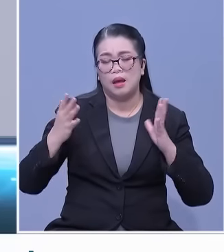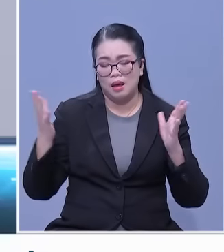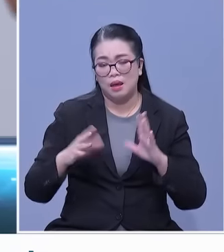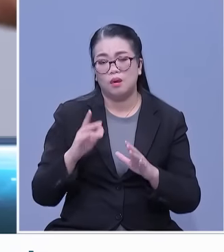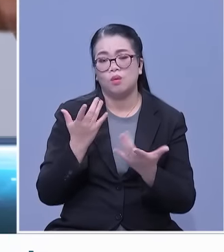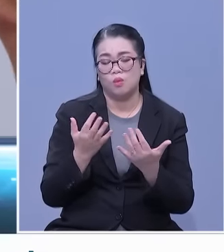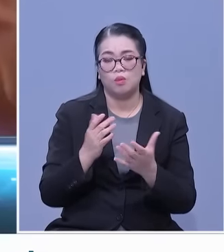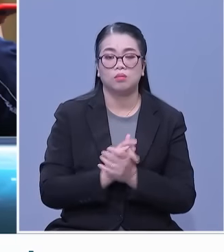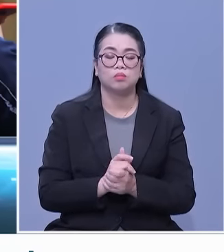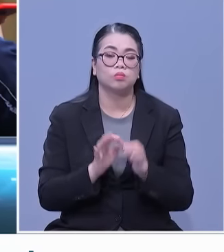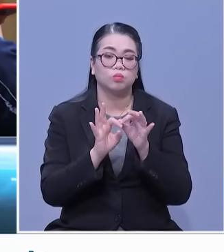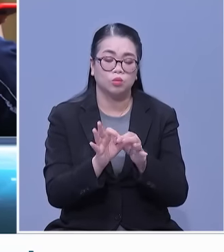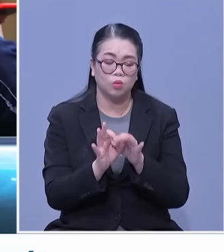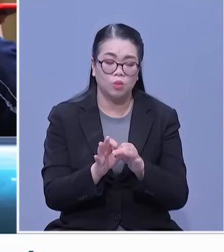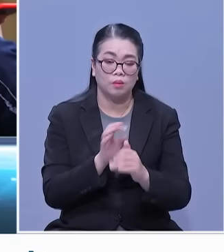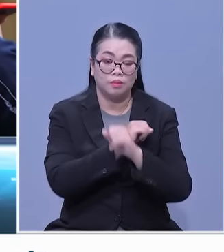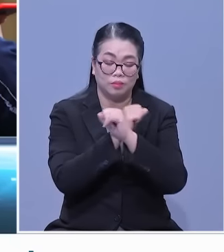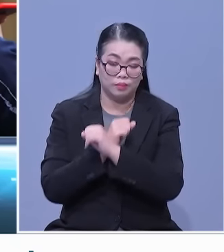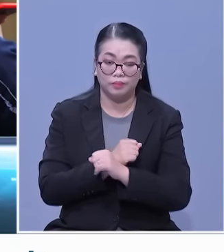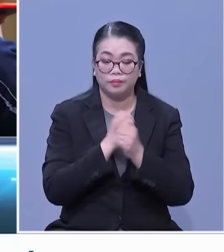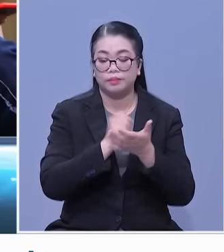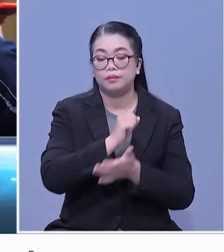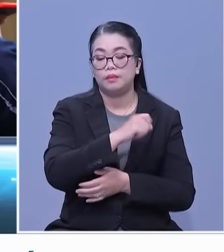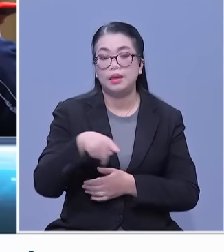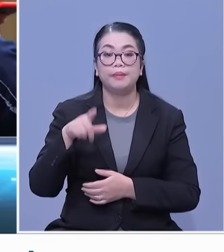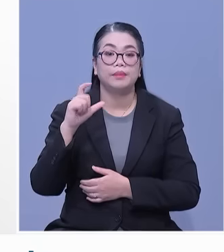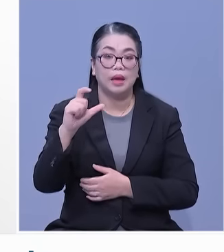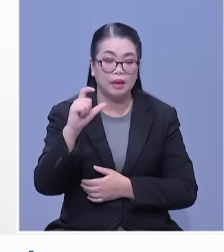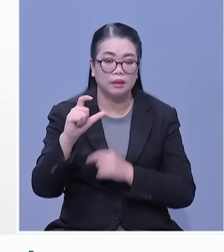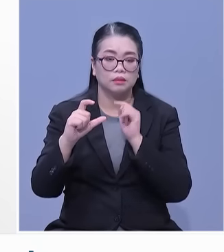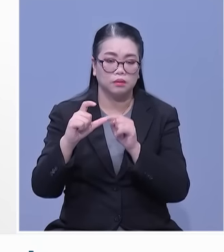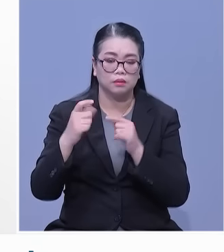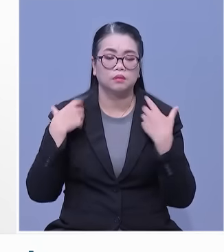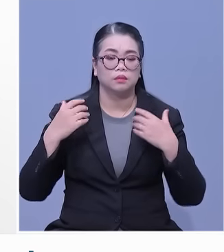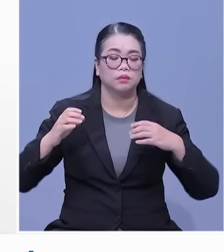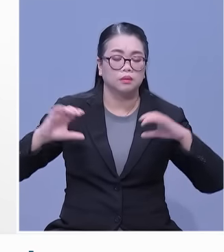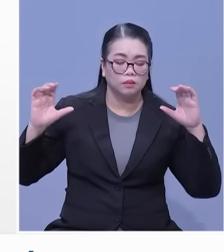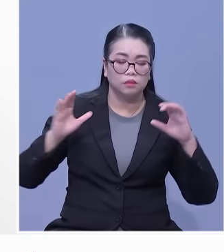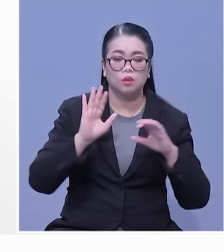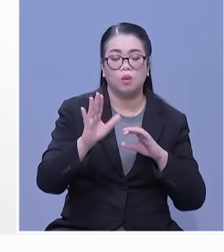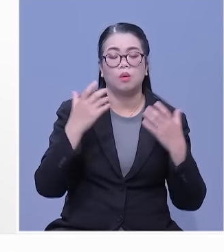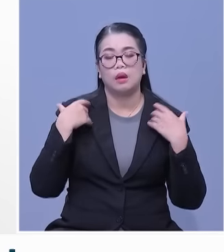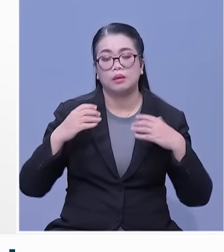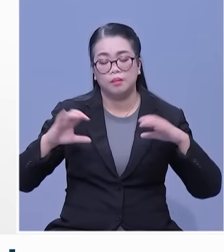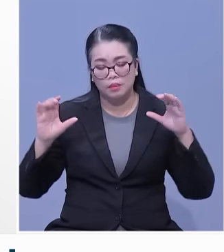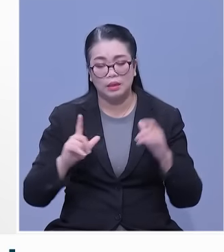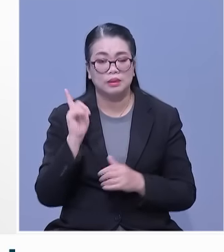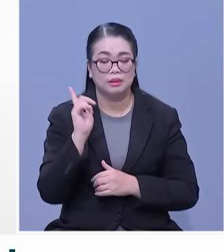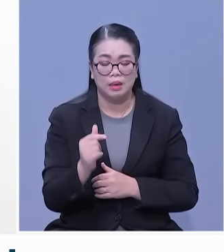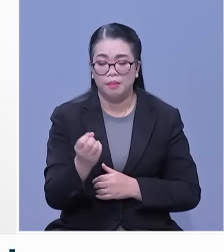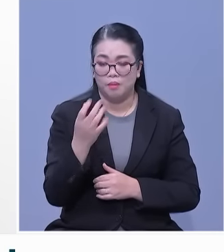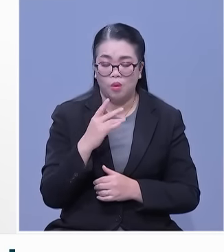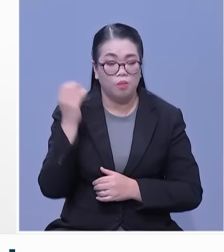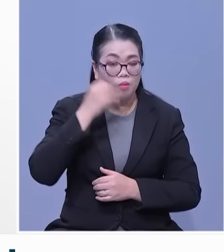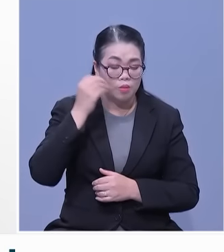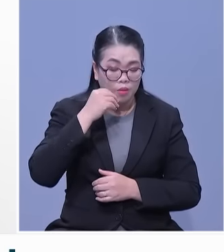ฮะข้อกังวลเรื่องความปลอดภัยของแอปทางรัฐเนี่ยก็มีมาโดยตลอดซึ่งฟากฝั่งของรัฐบาลก็ย้ำถึงความปลอดภัยของแอปตัวนี้นะ